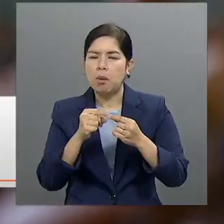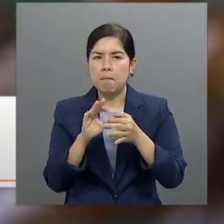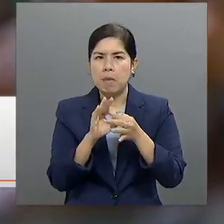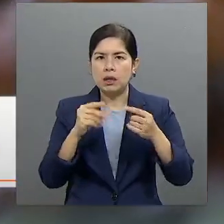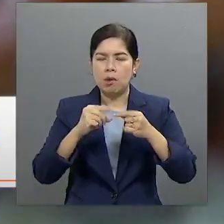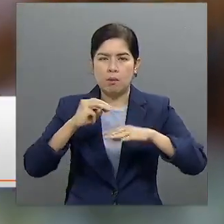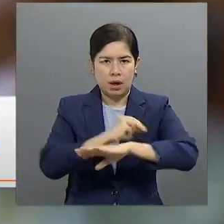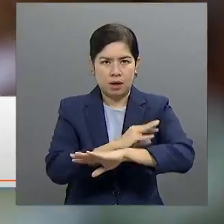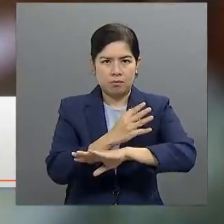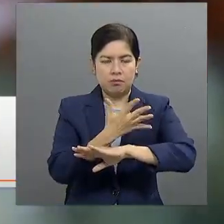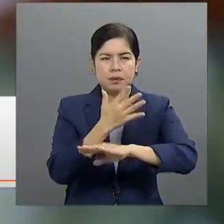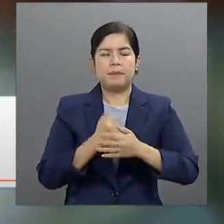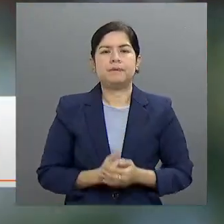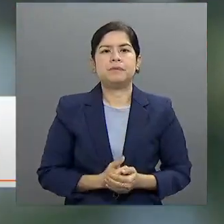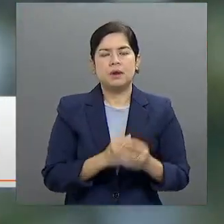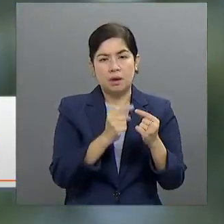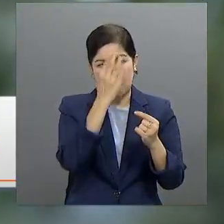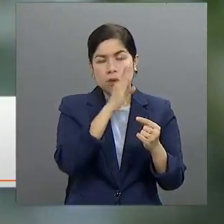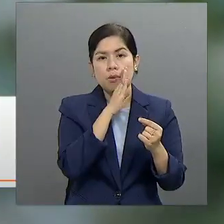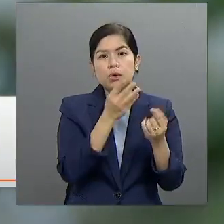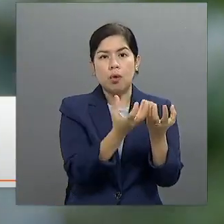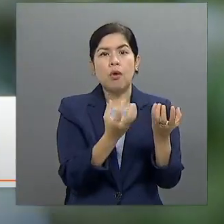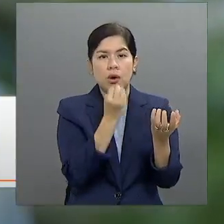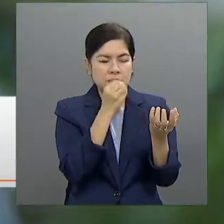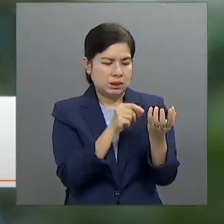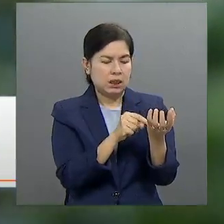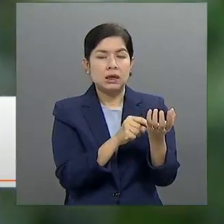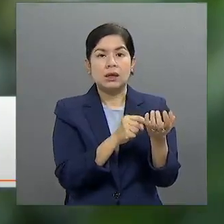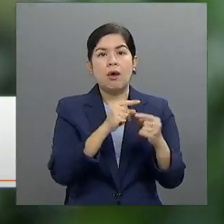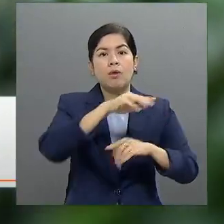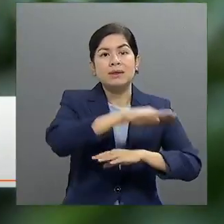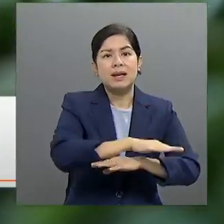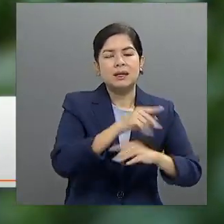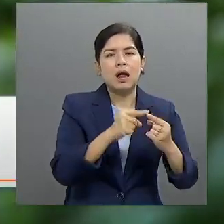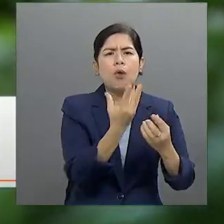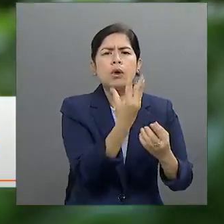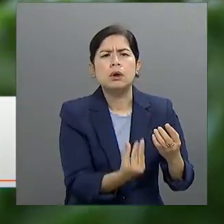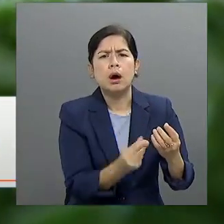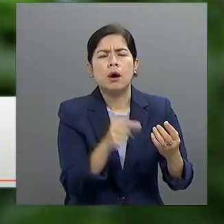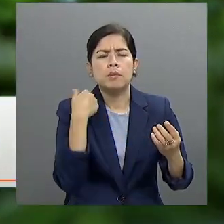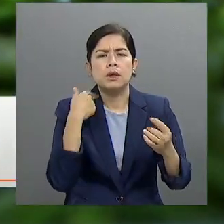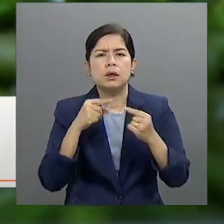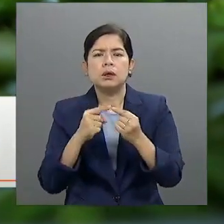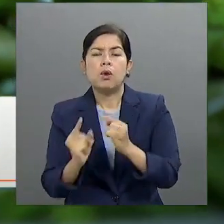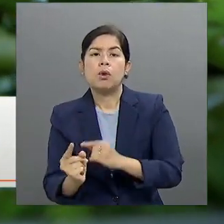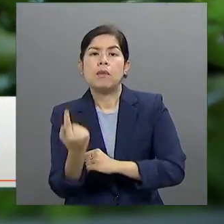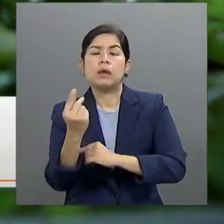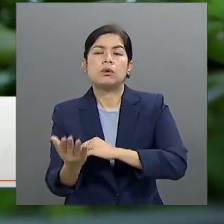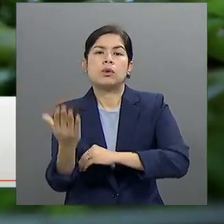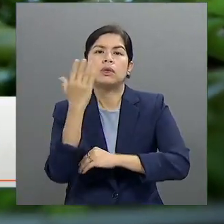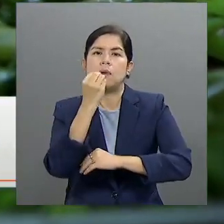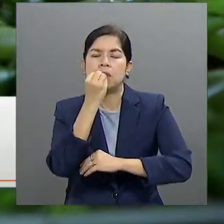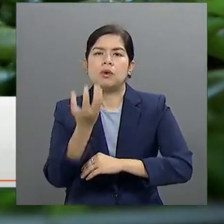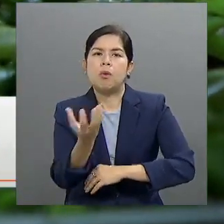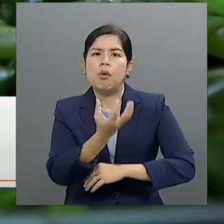ก็บางทีมันกินไม่ทันกินไม่หมดก็เก็บไว้กินได้นะครับแต่ว่าข้อเสียของการกินอาหารค้างคืนในการอุ่นซ้ำเนี่ยก็คือคุณค่า